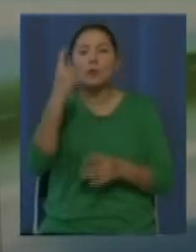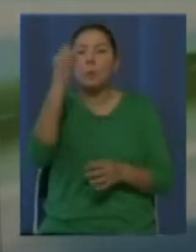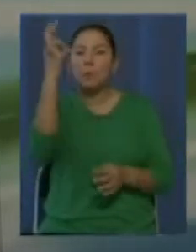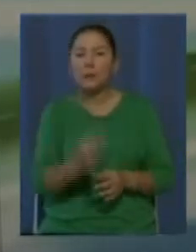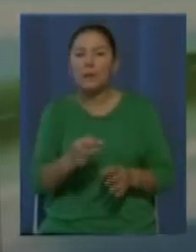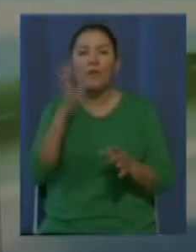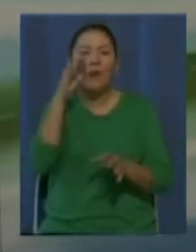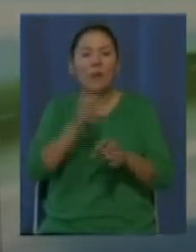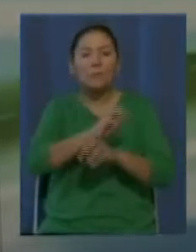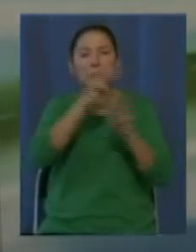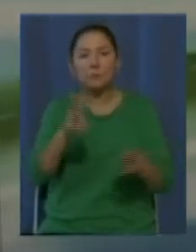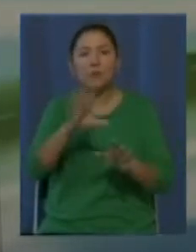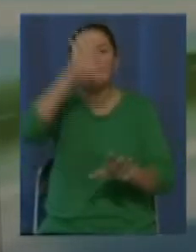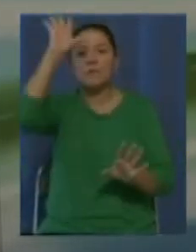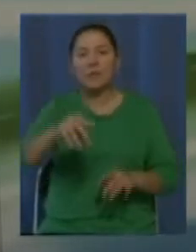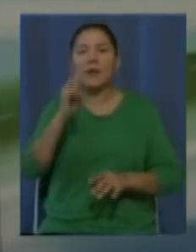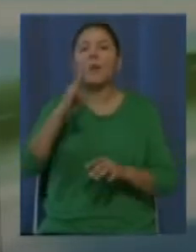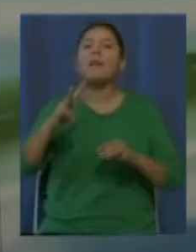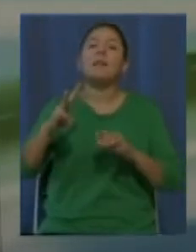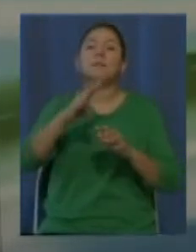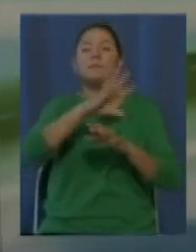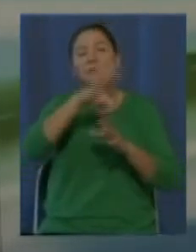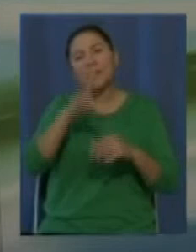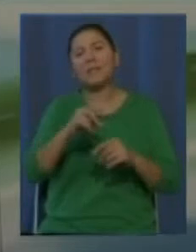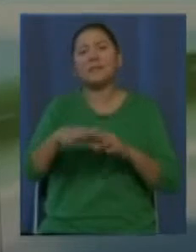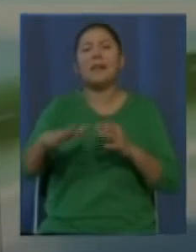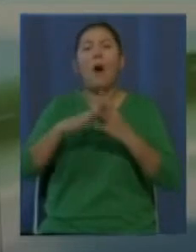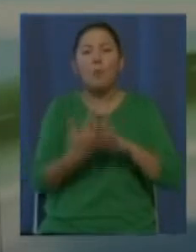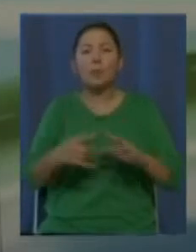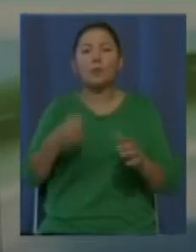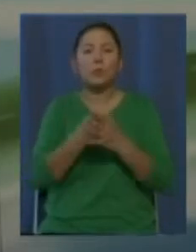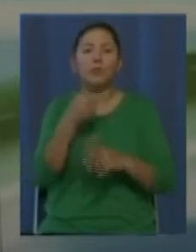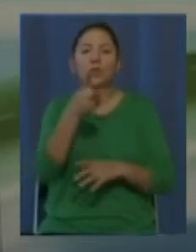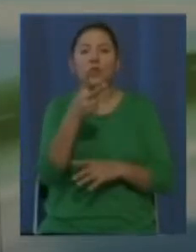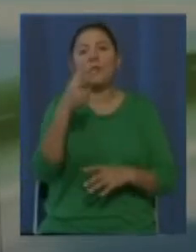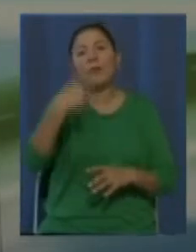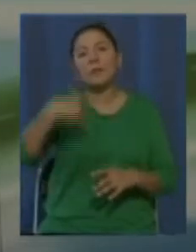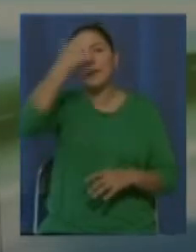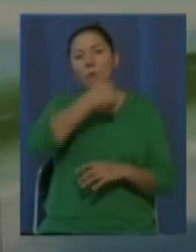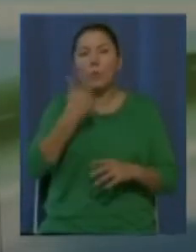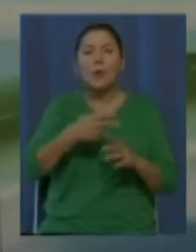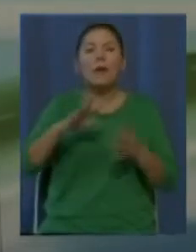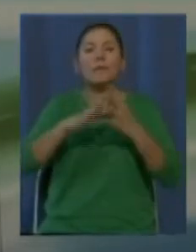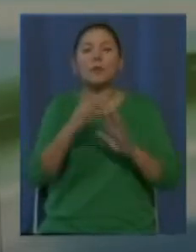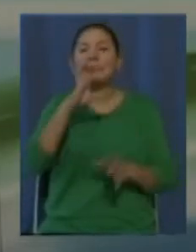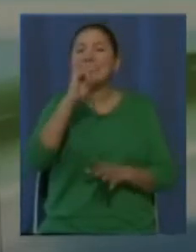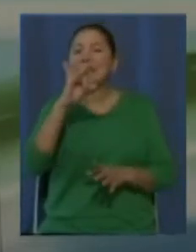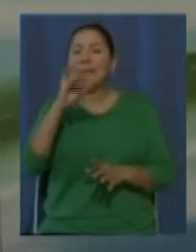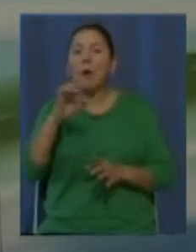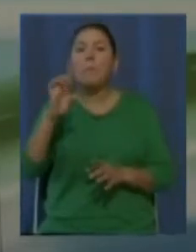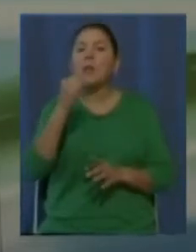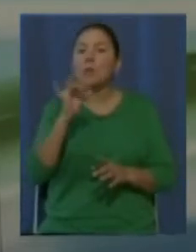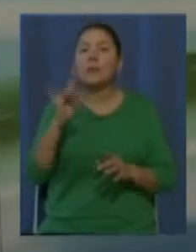2011-2020 жылдарға арналған Ақбұлақ бағдарламасы. Бағдарлама аясында мол мүмкіндікке ие болған арнаулы мекеме ауыл тұрғындарын